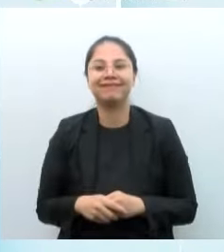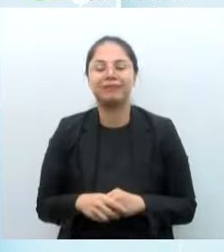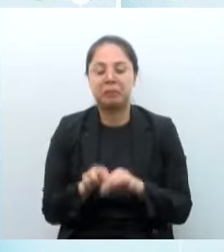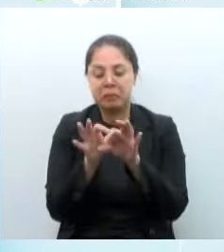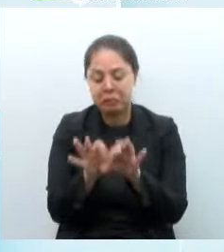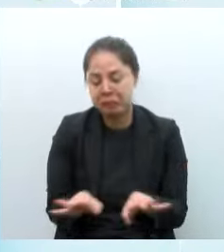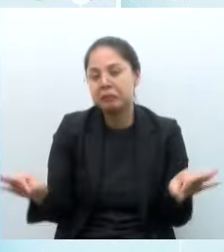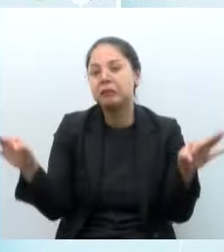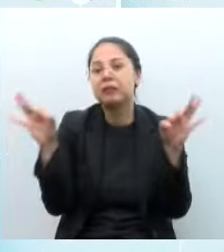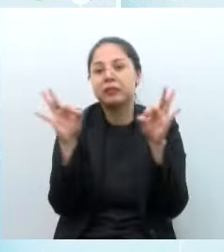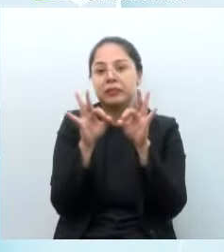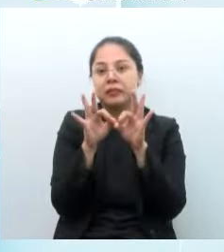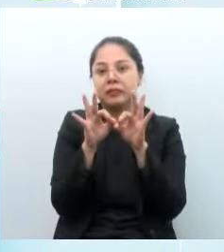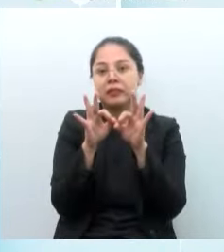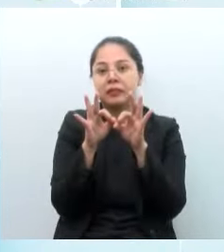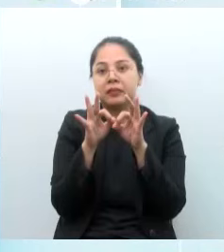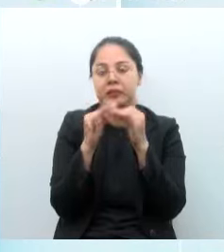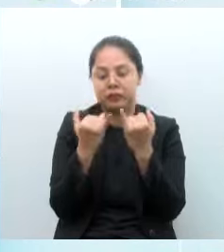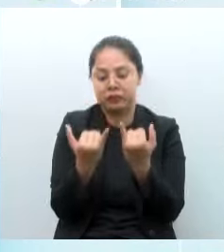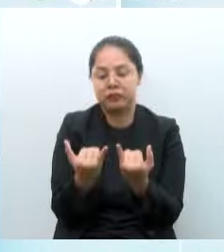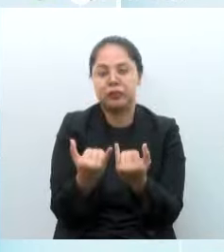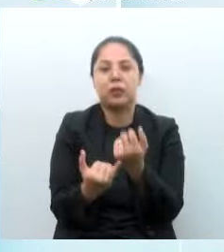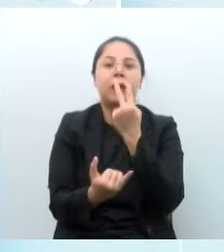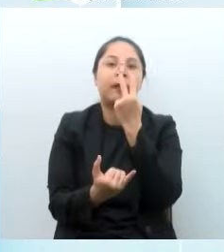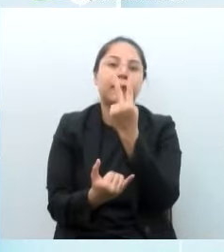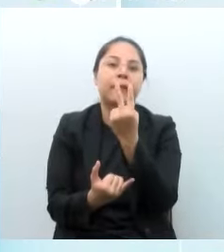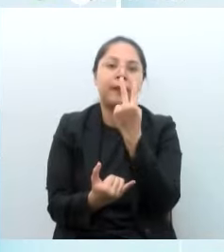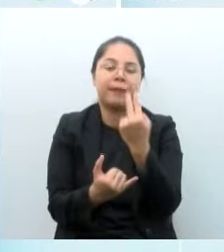นะครับเราก็จะลดภาระอีกในการ